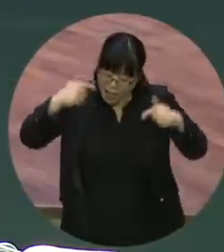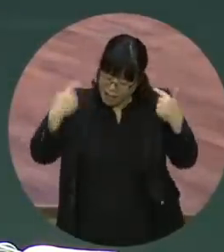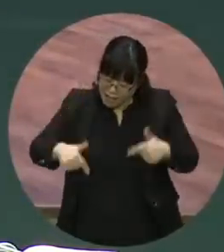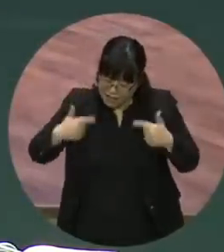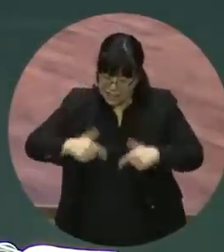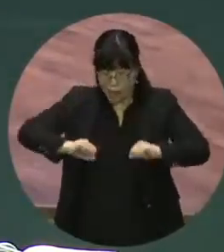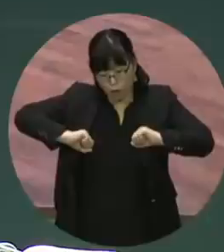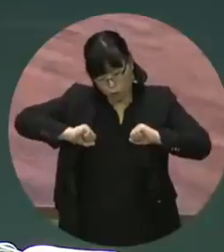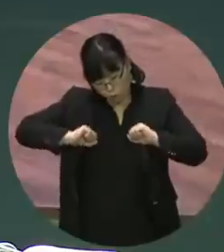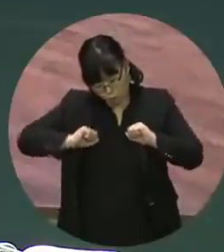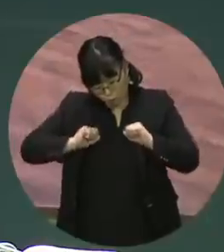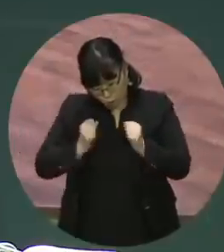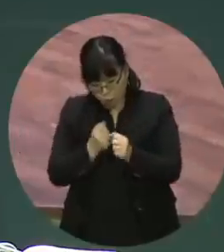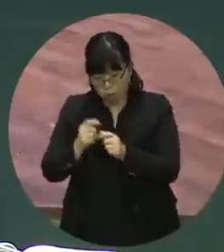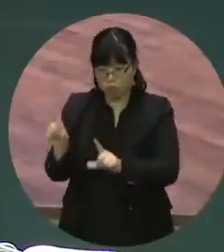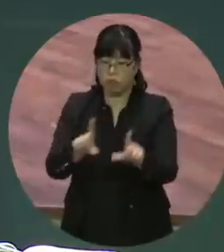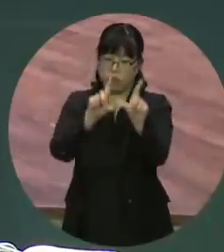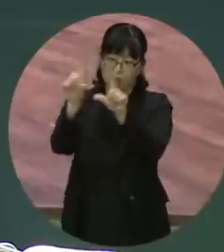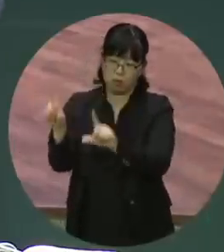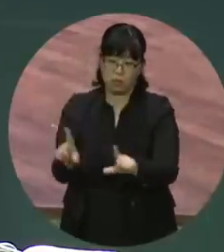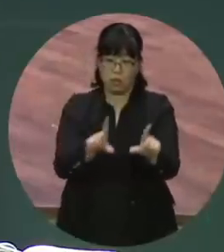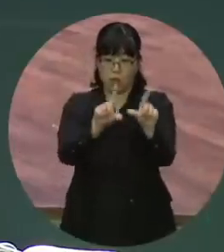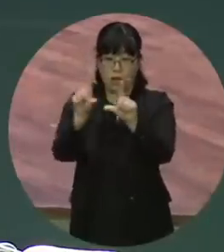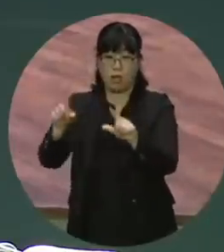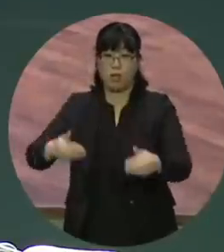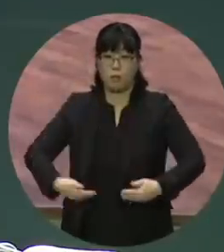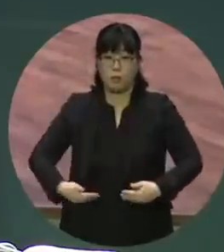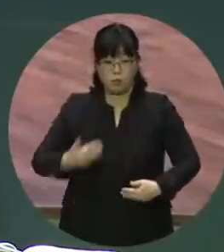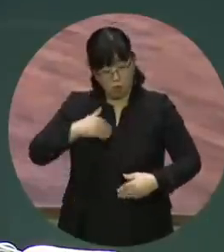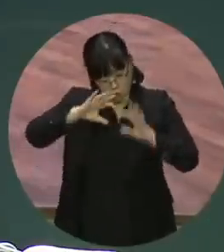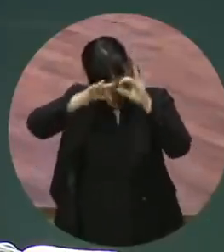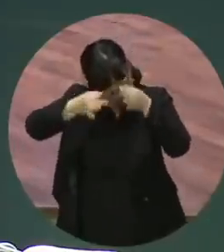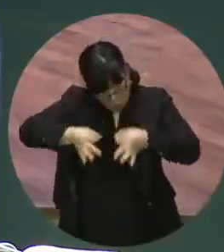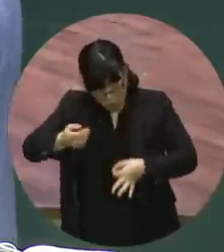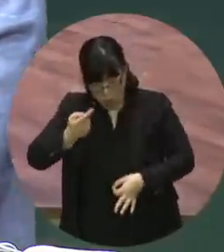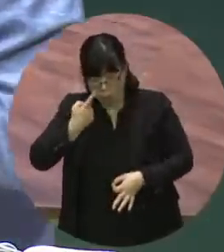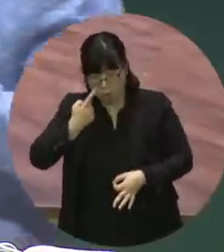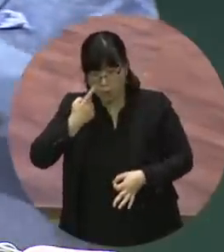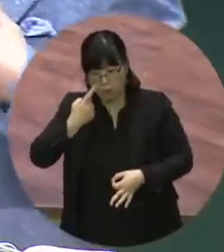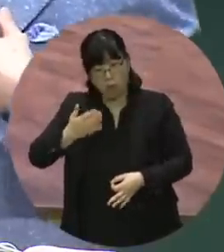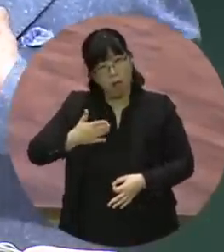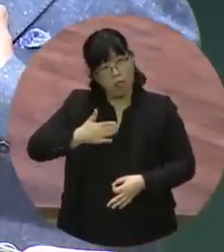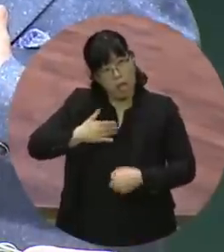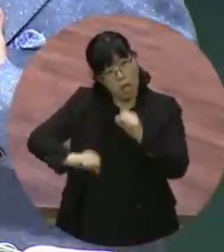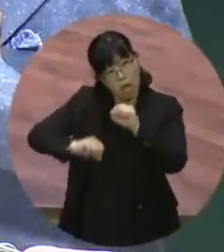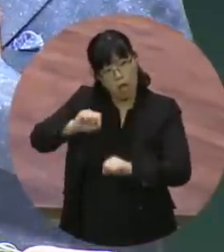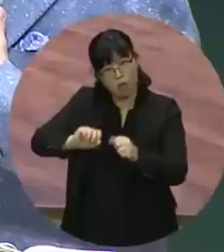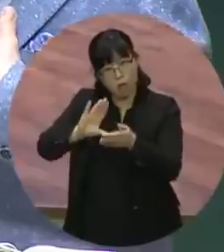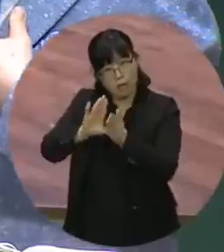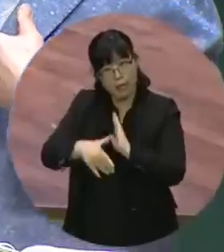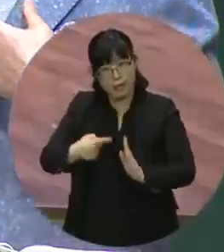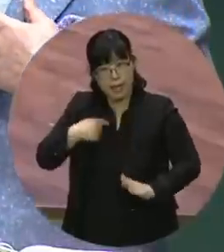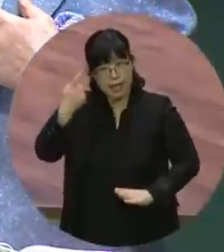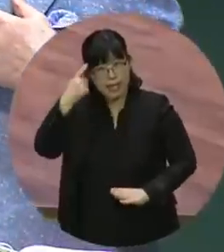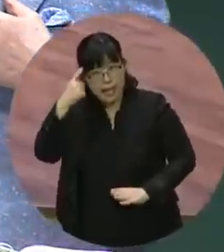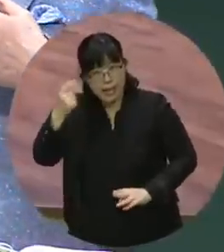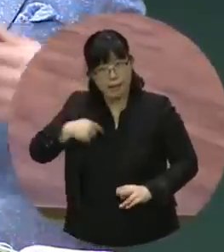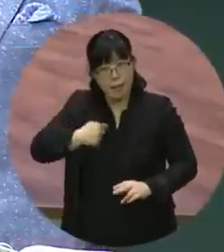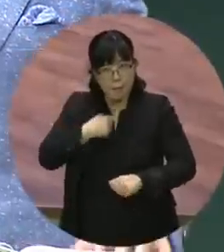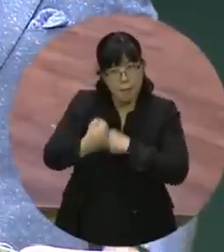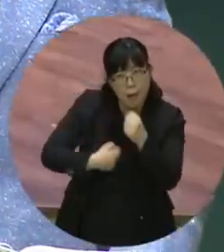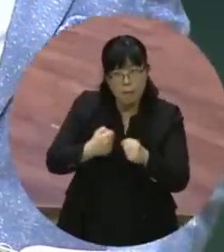하나님 앞에 순종의 생활, 한번 점검해 보세요. 내가 하나님, 내 주장하지 않고, 내 고집 피우지